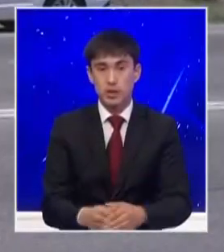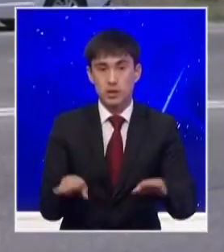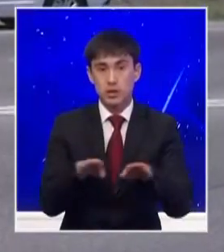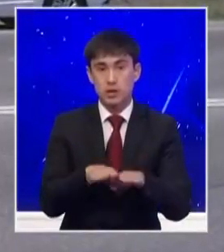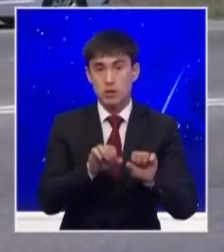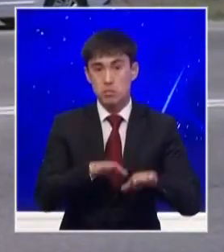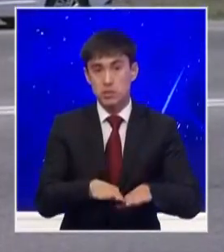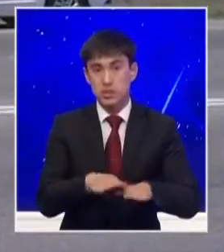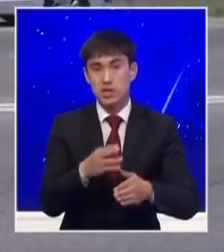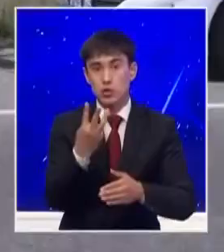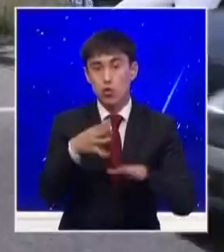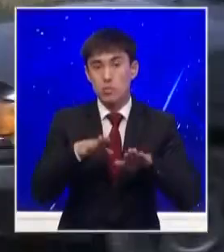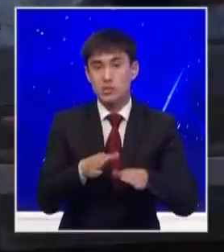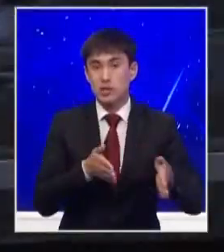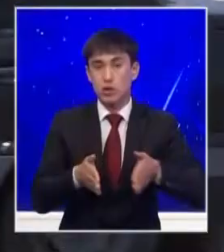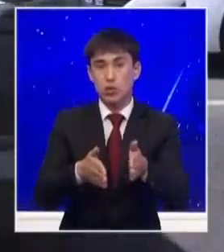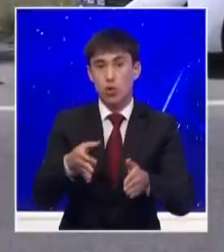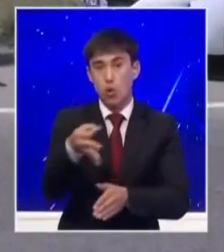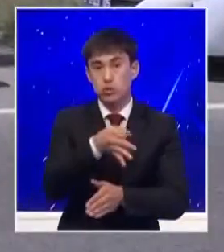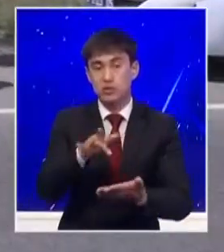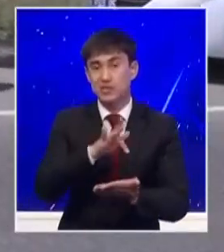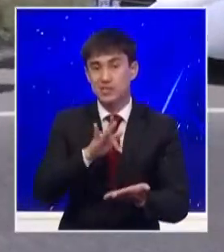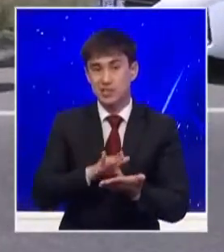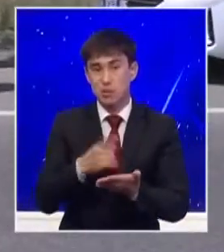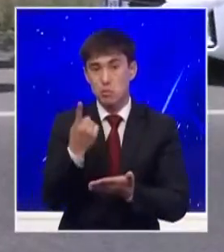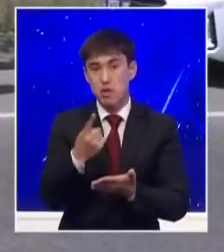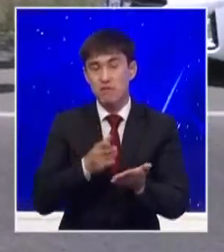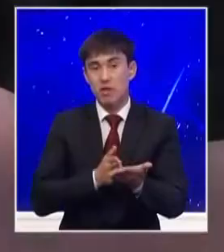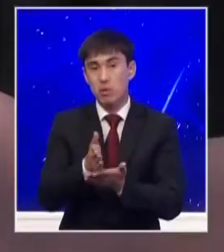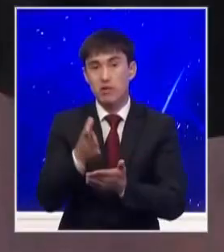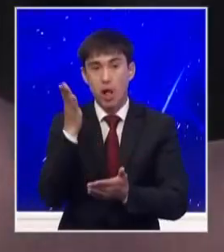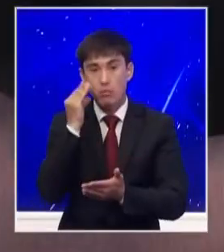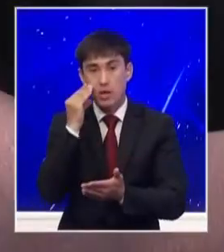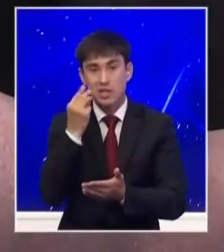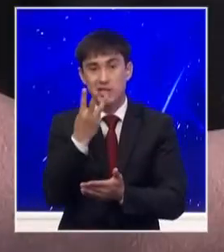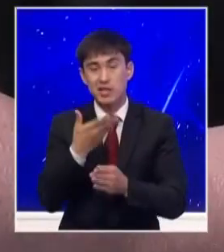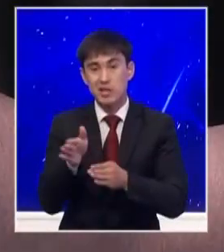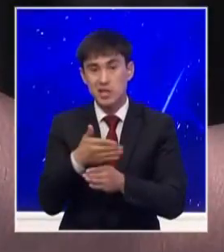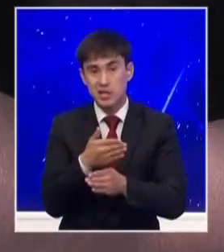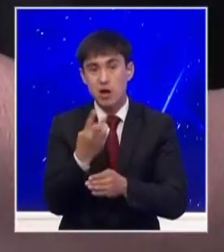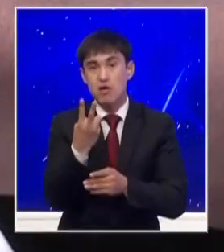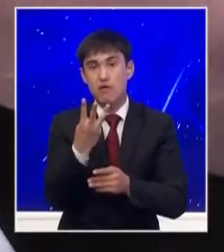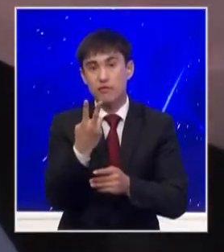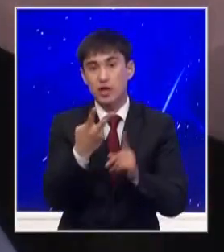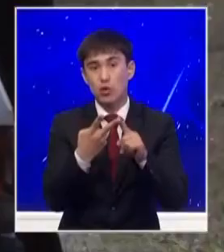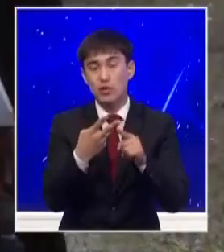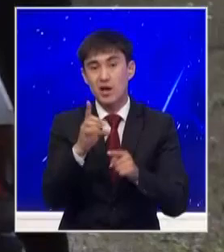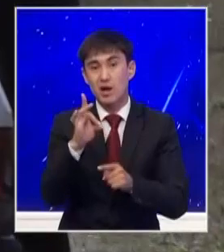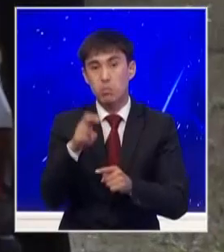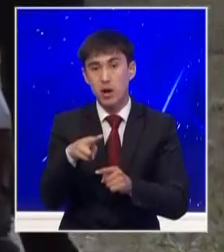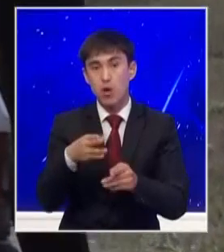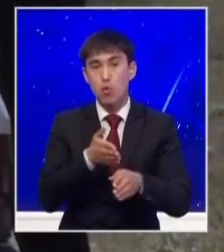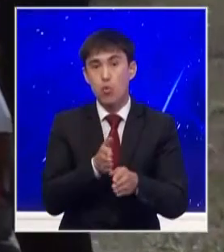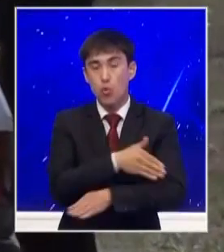посты расположились в 3 местах на дорогах областного центра. Первый в направлении Алматы, 3 отделение. Второй на заправке РП по